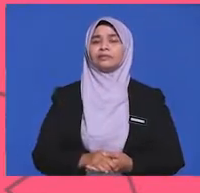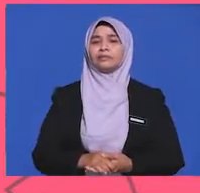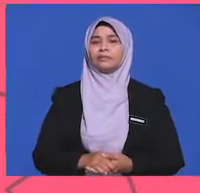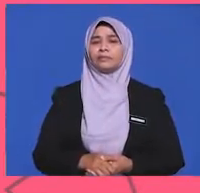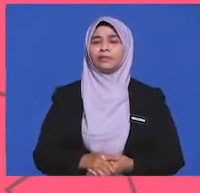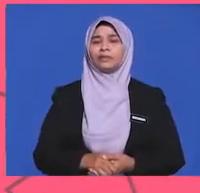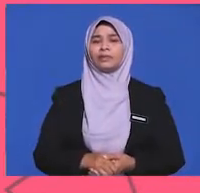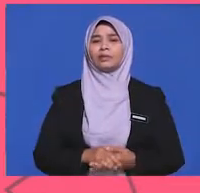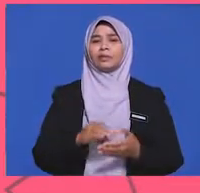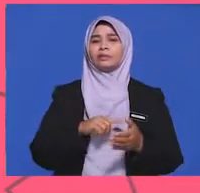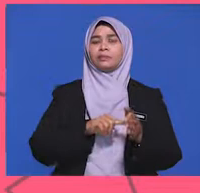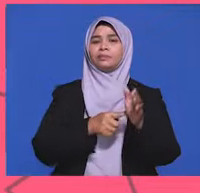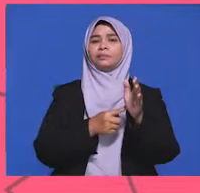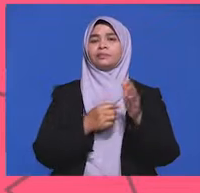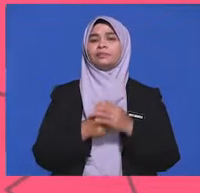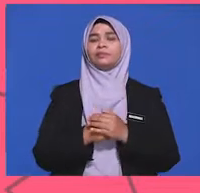Mula,